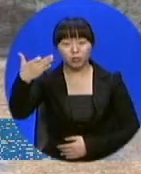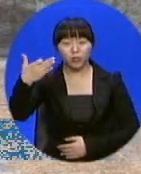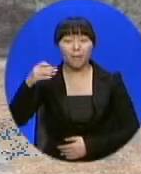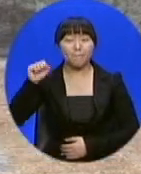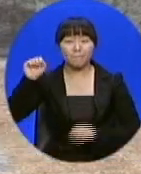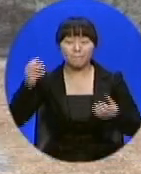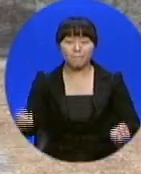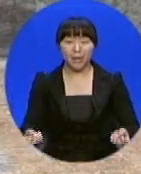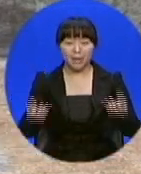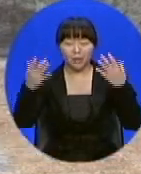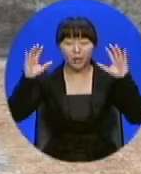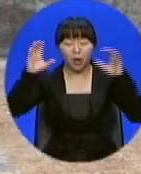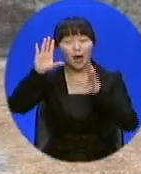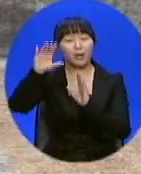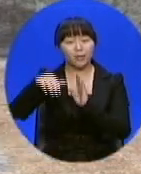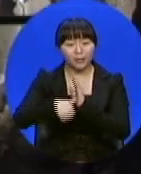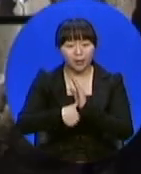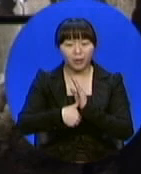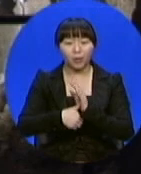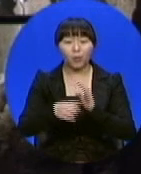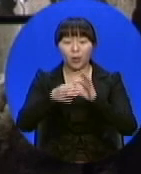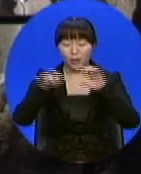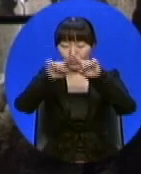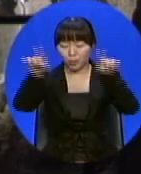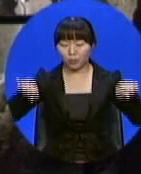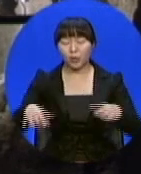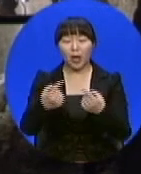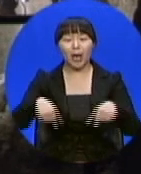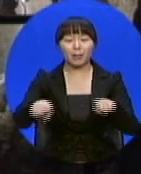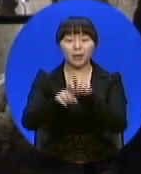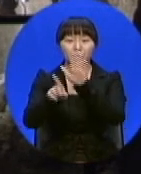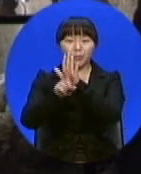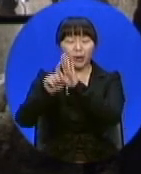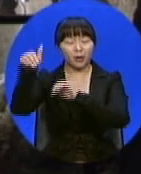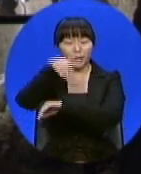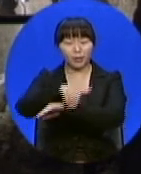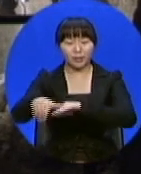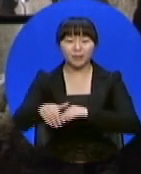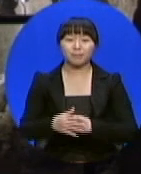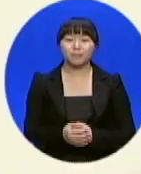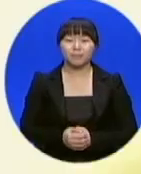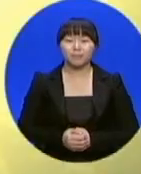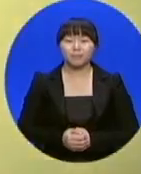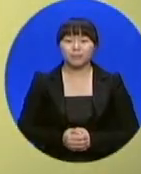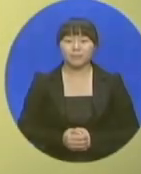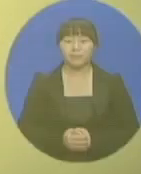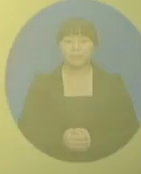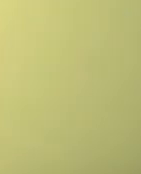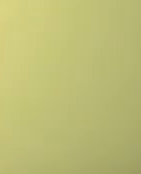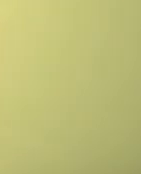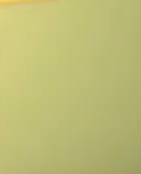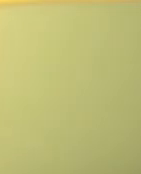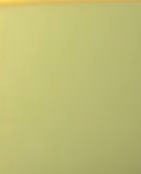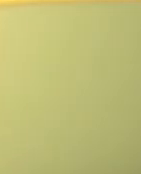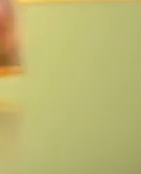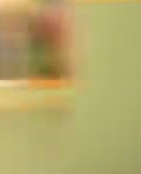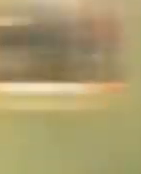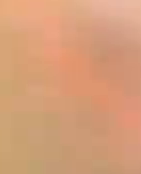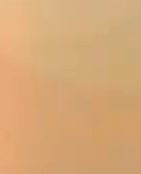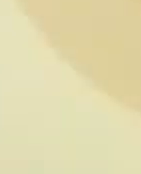만세운동 때 사용된 독립선언서 복제본도 함께 전시할 예정이라고 밝혔습니다.